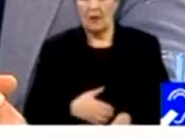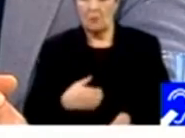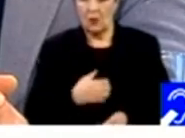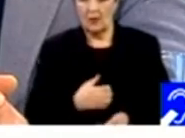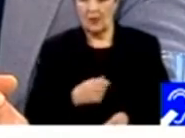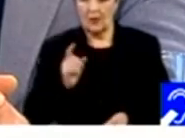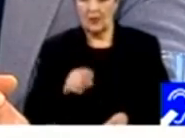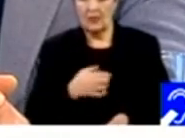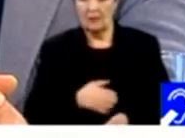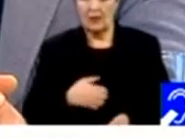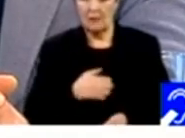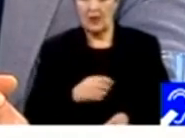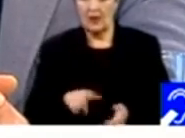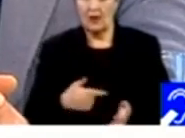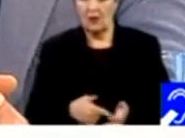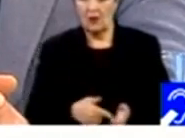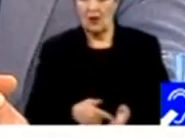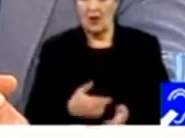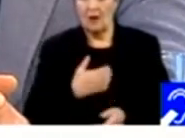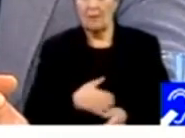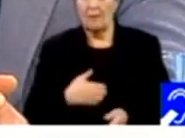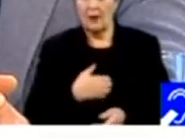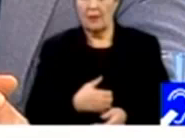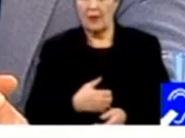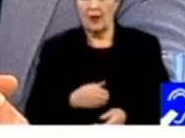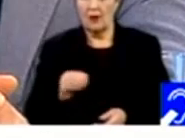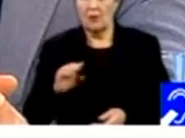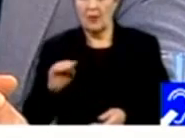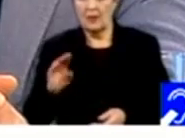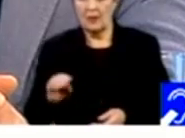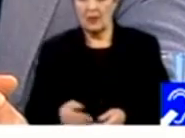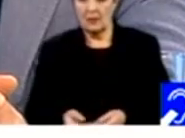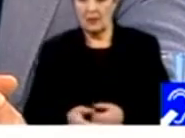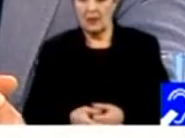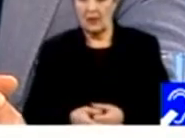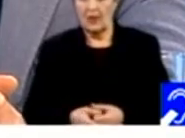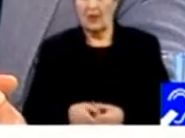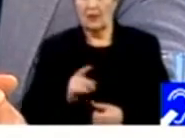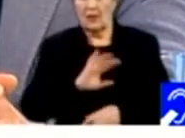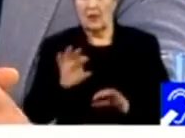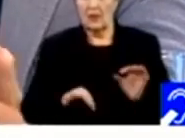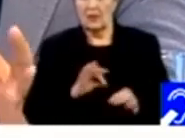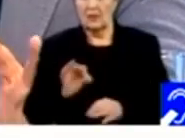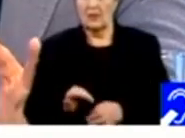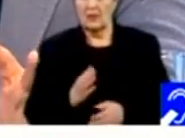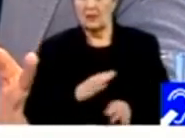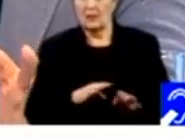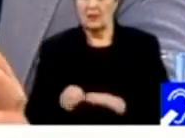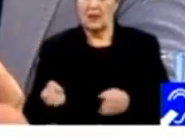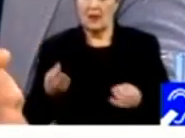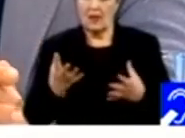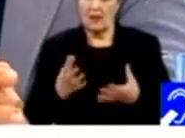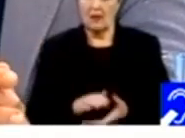decât primarul general al municipiului, pentru că primarul este limitat de mandat, iar ceea ce trebuie să facă arhitectorul este să prezinte o viziune foarte